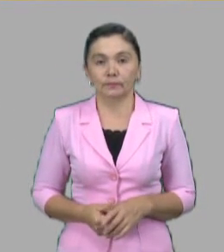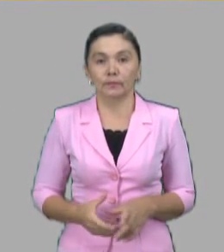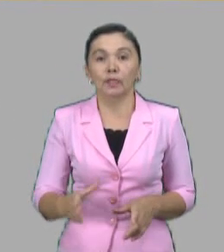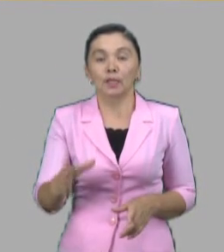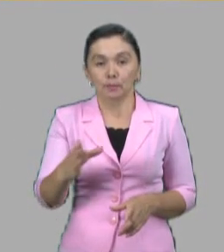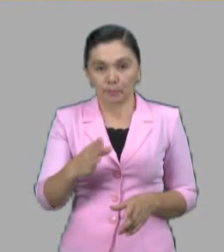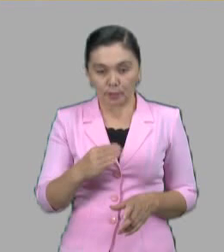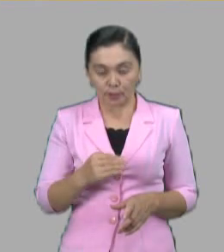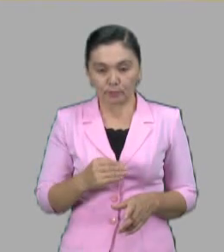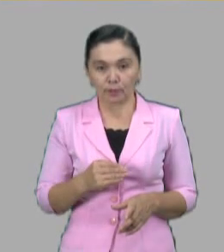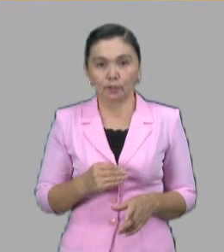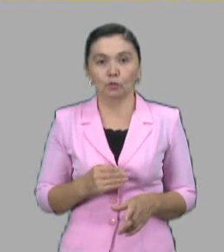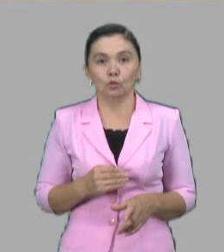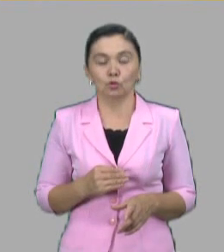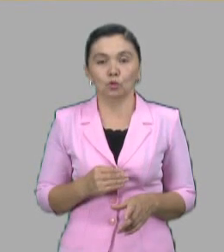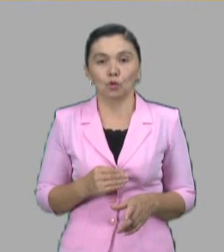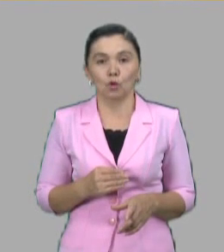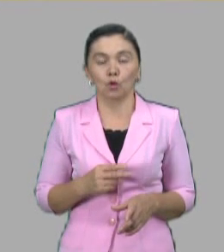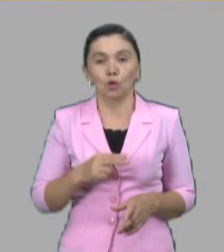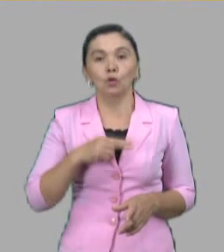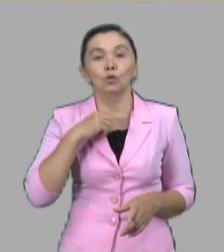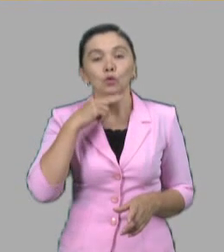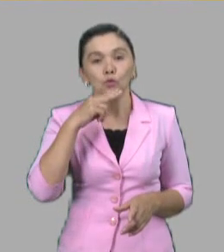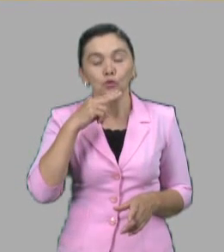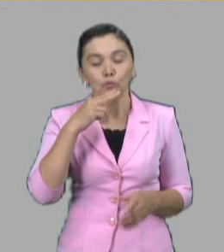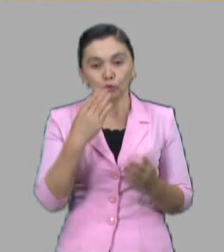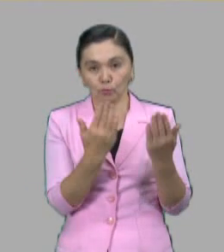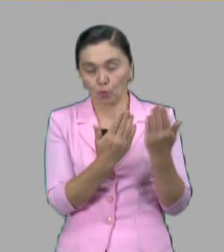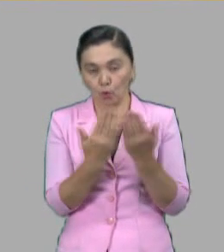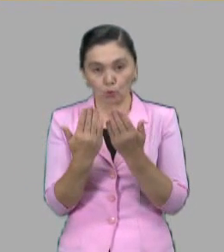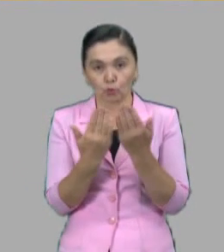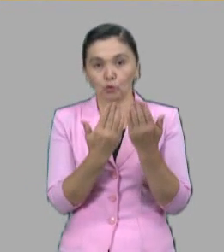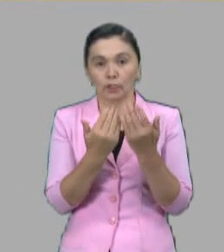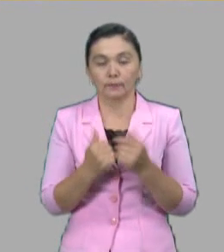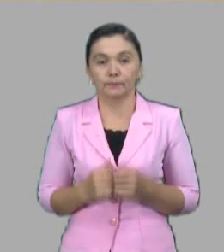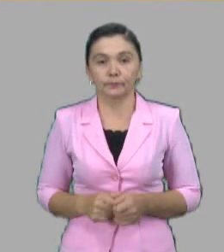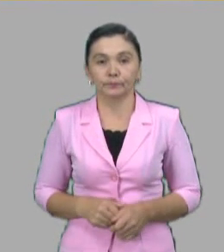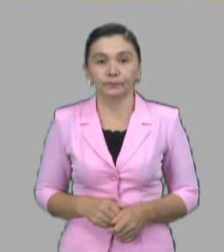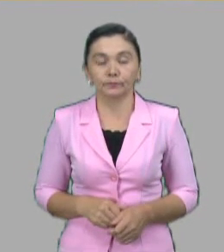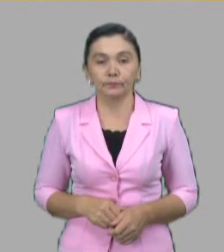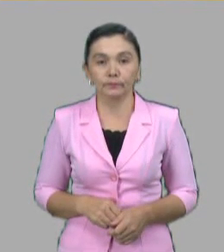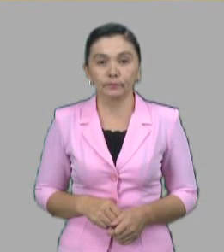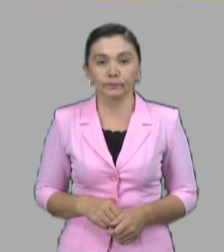Мени менен кошо көңүл буруп окугула.